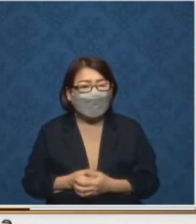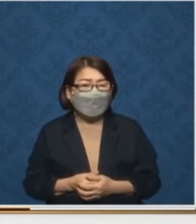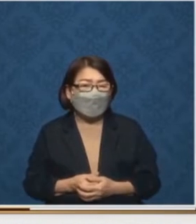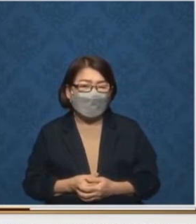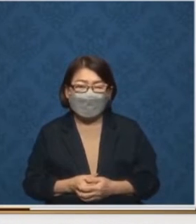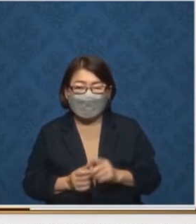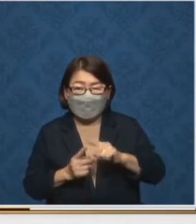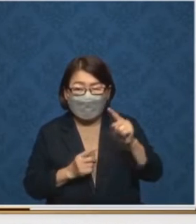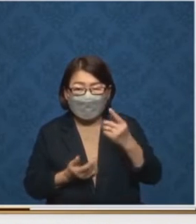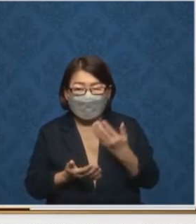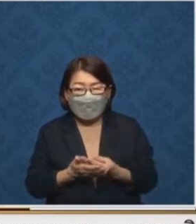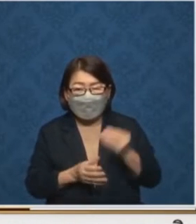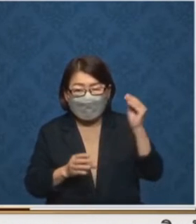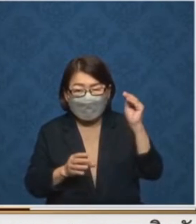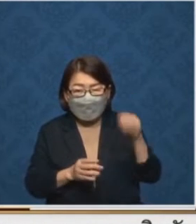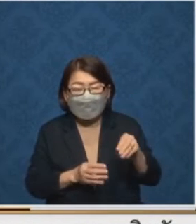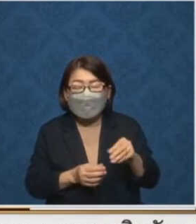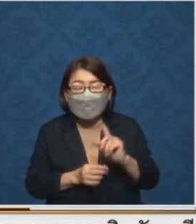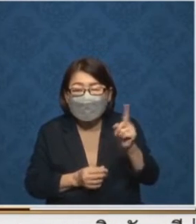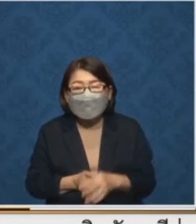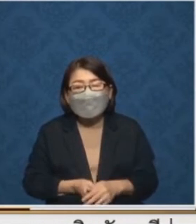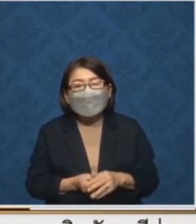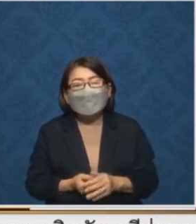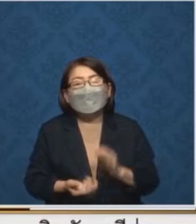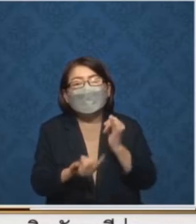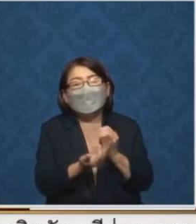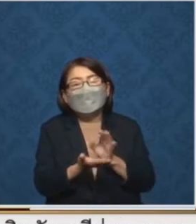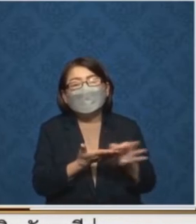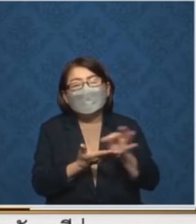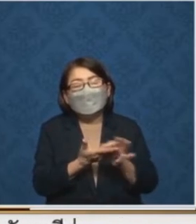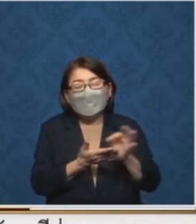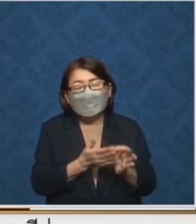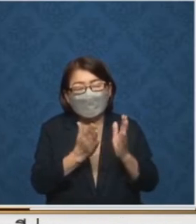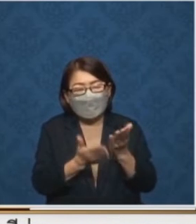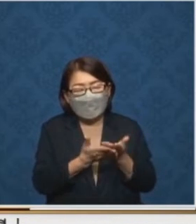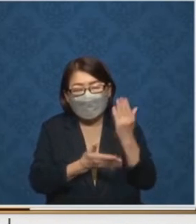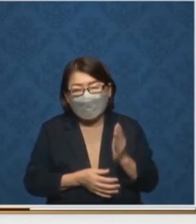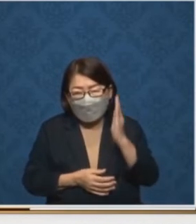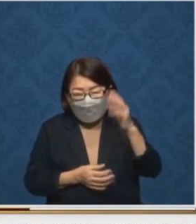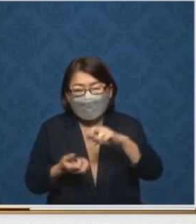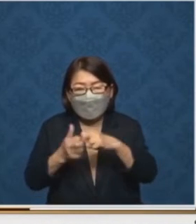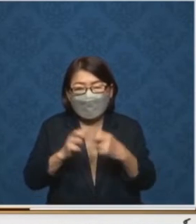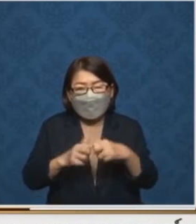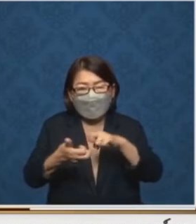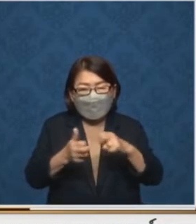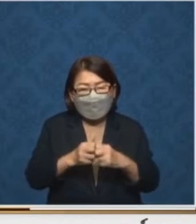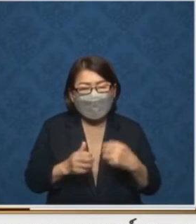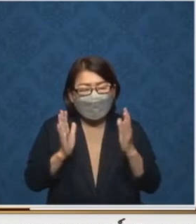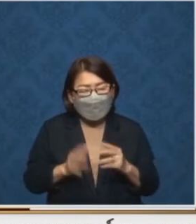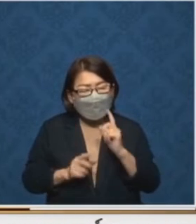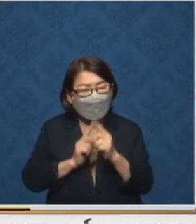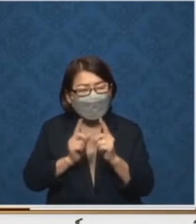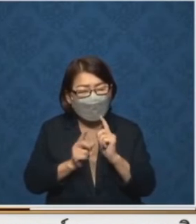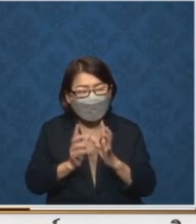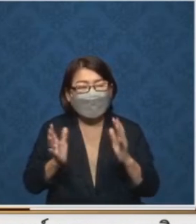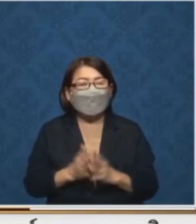ไปหมดก็ไม่รู้ยิ่งจ่ายมาก altijdิ่งได้มาก อะไรกไมรเต็มไปหมด kaf่านครับ ไปสลยต่อไปครับผ